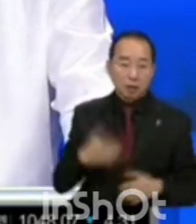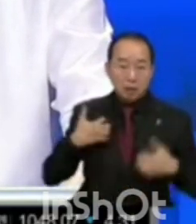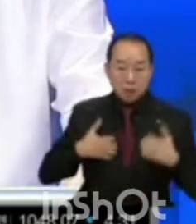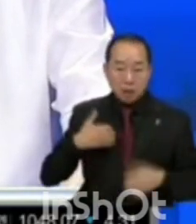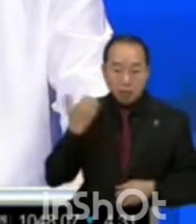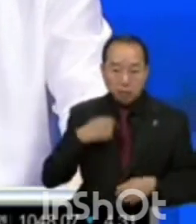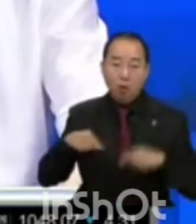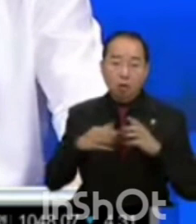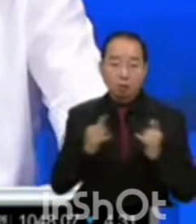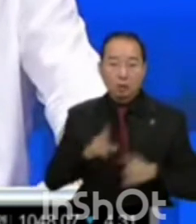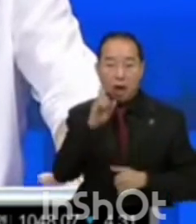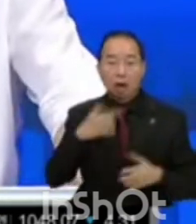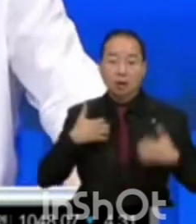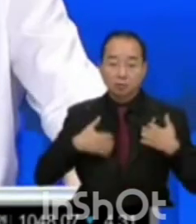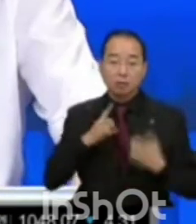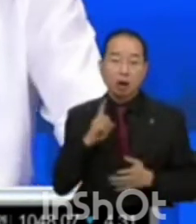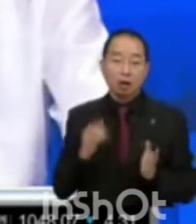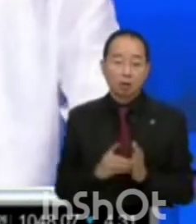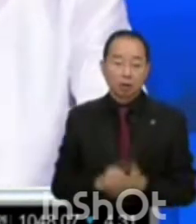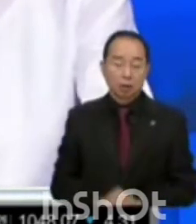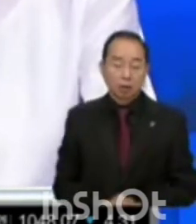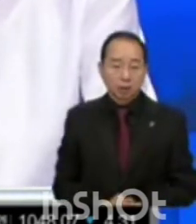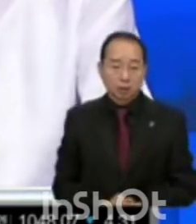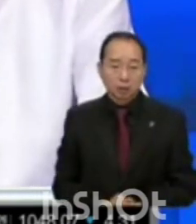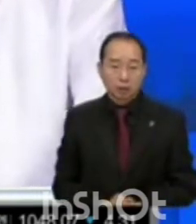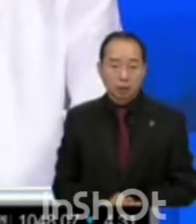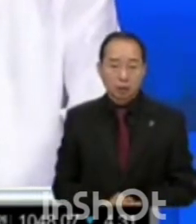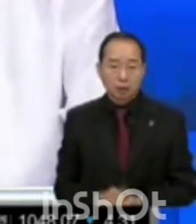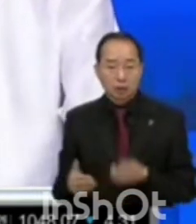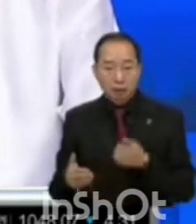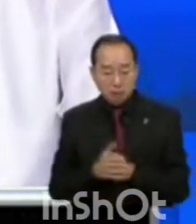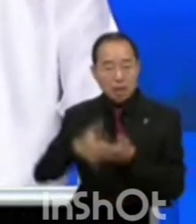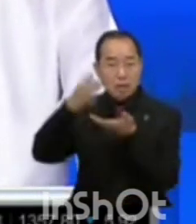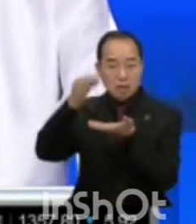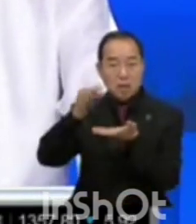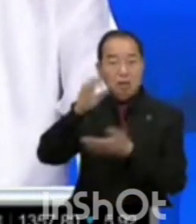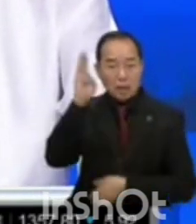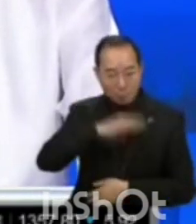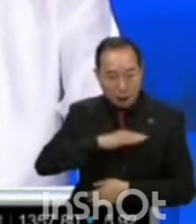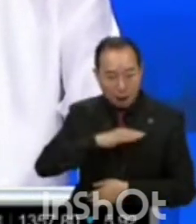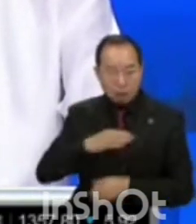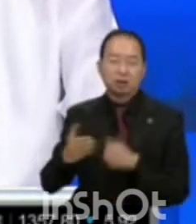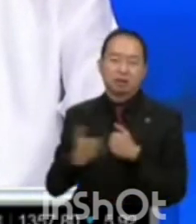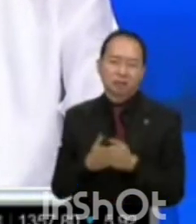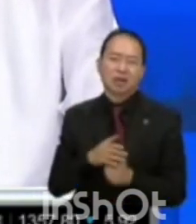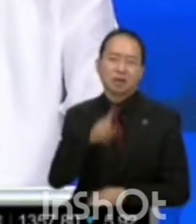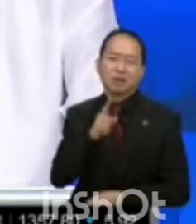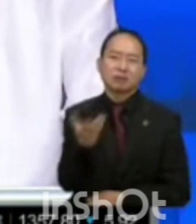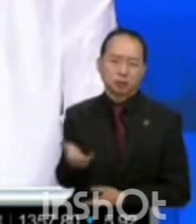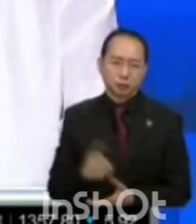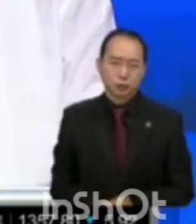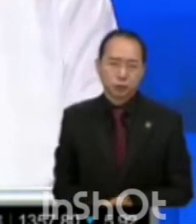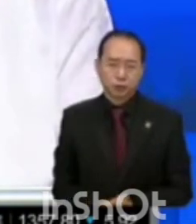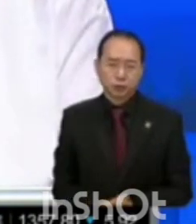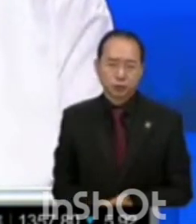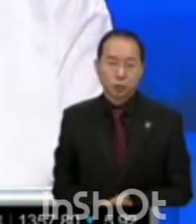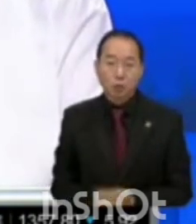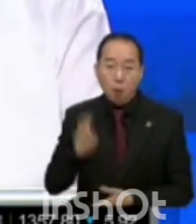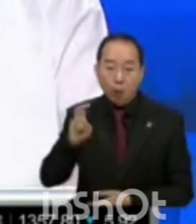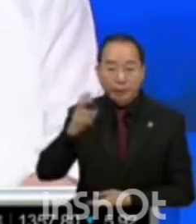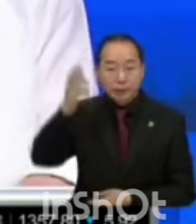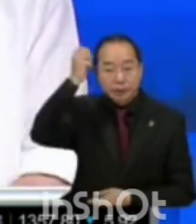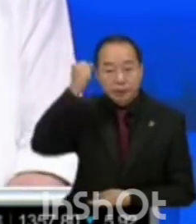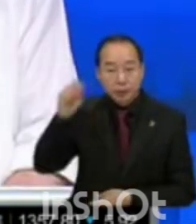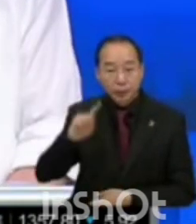말씀. 넘었네요. 네. 그런 정책으로 재정 자립도가 더 나빠졌기 때문에 네, 말씀을 드린 거고요. 혹시 이걸 기억하십니까?